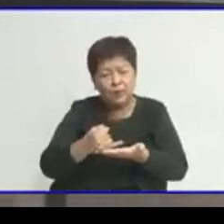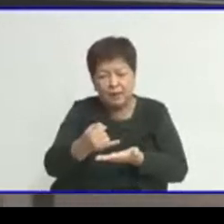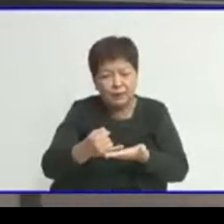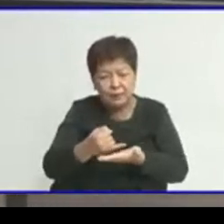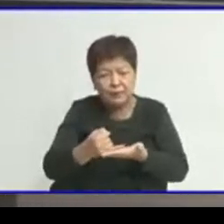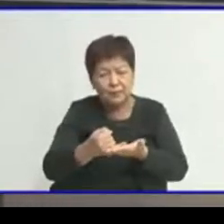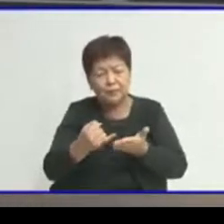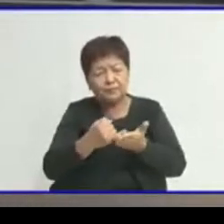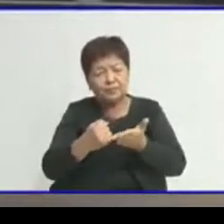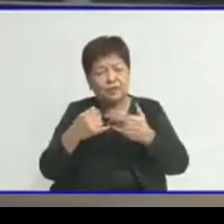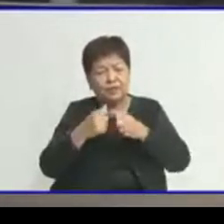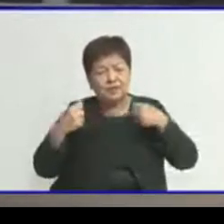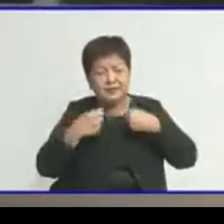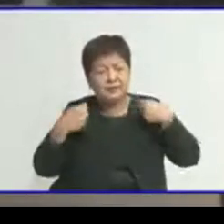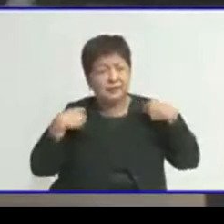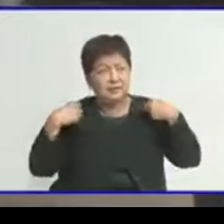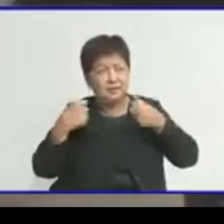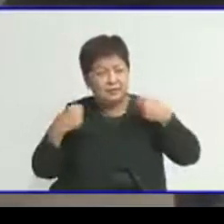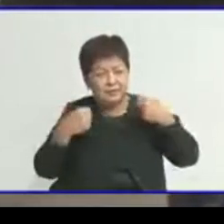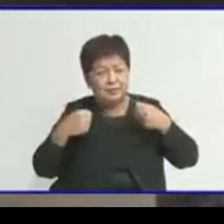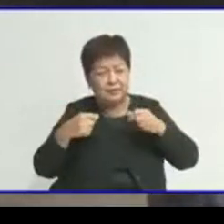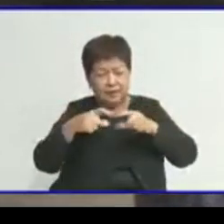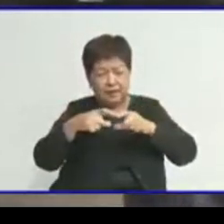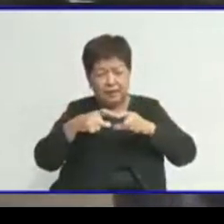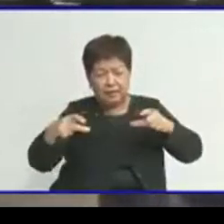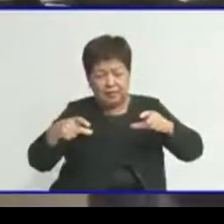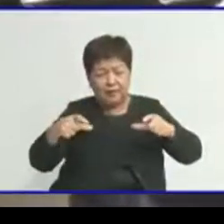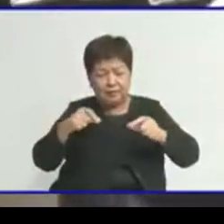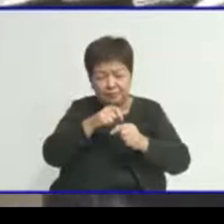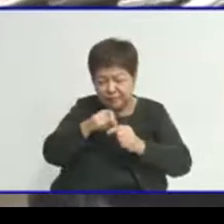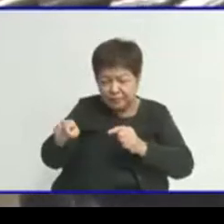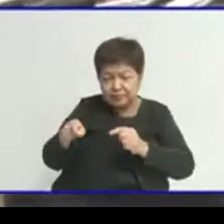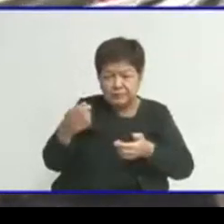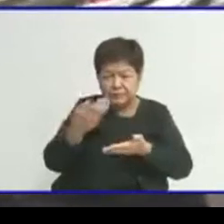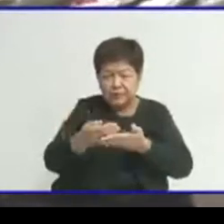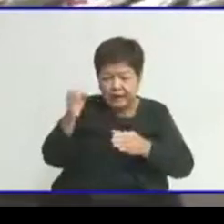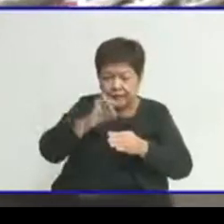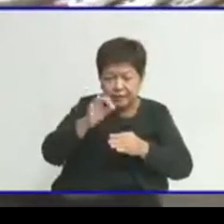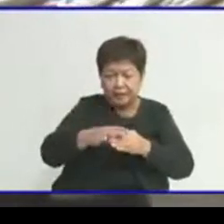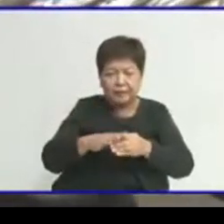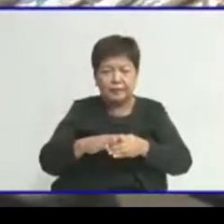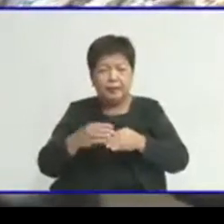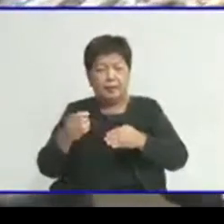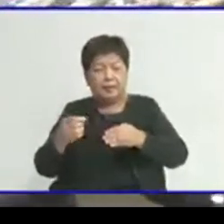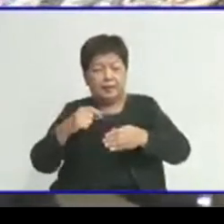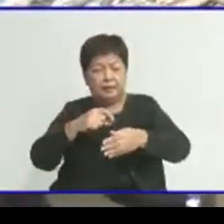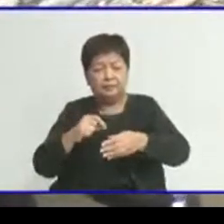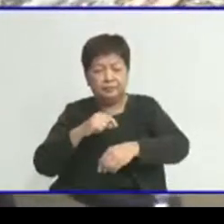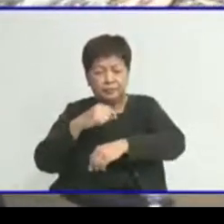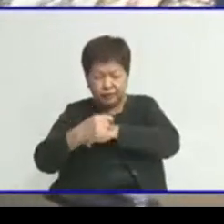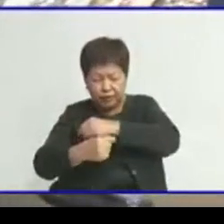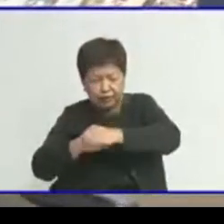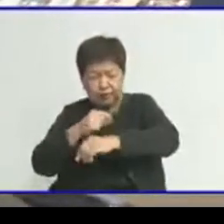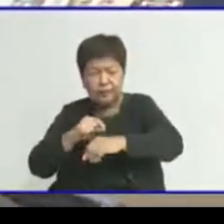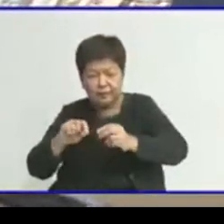ามีเสื้อยืดมีกระเป๋าสตางค์มีกระเป๋าผ้าพวงกุญแจมีสร้อยข้อมือนะคะที่มีการถักขึ้นม